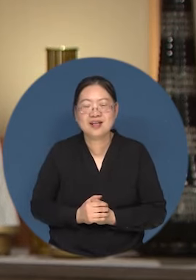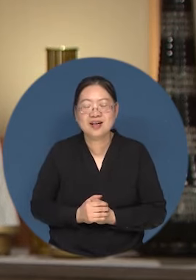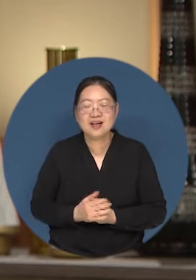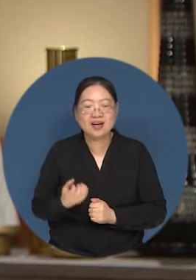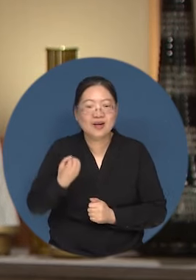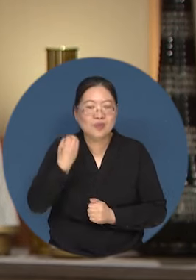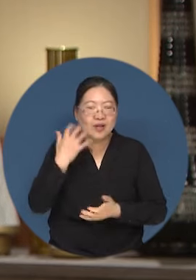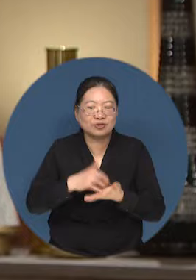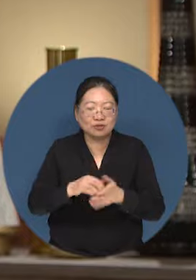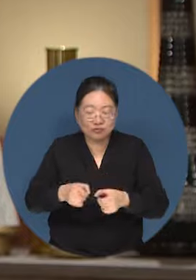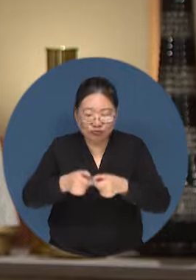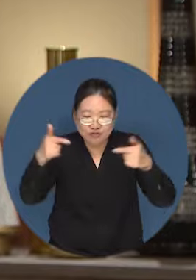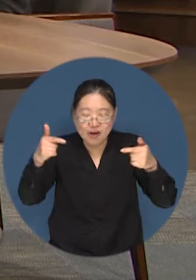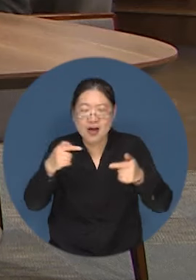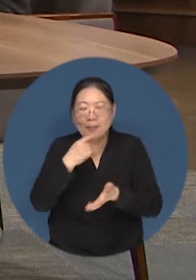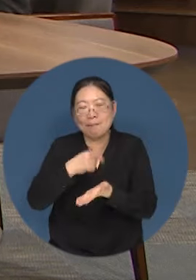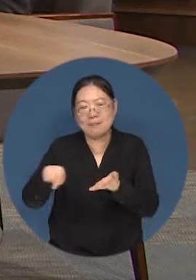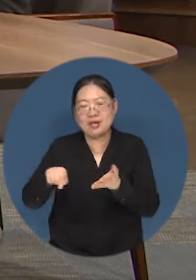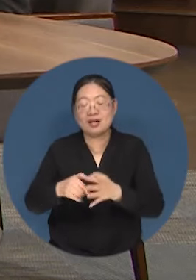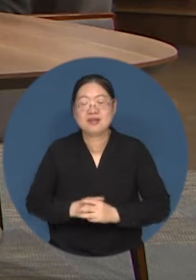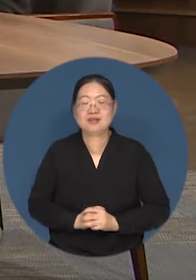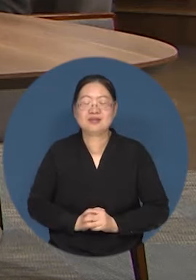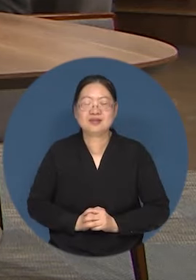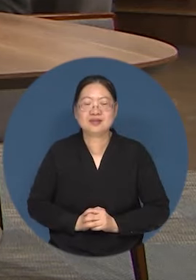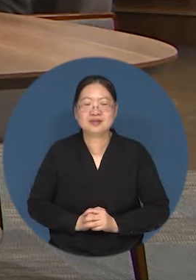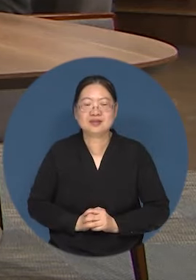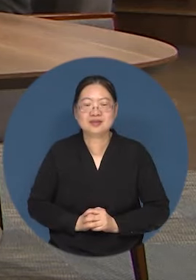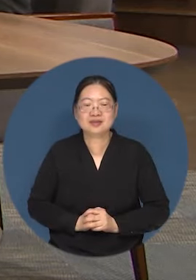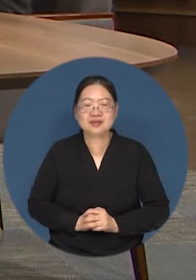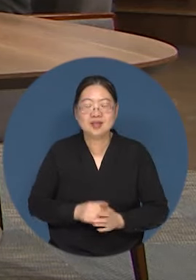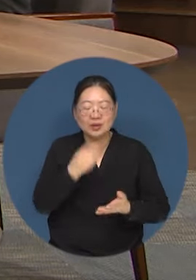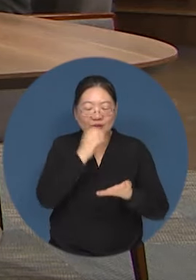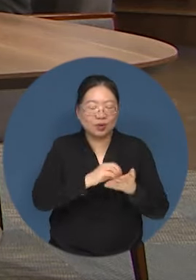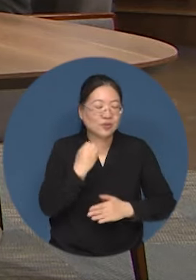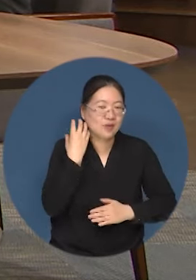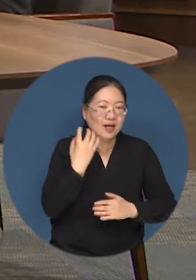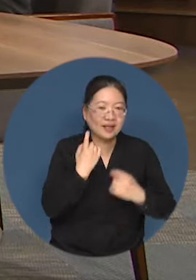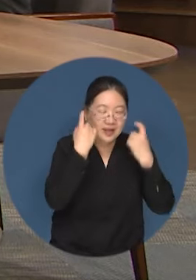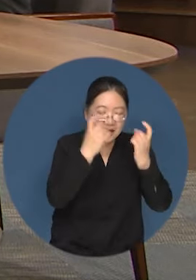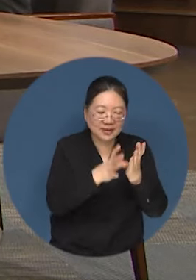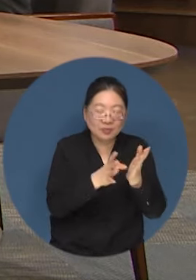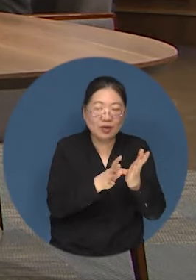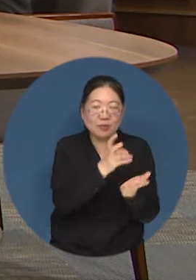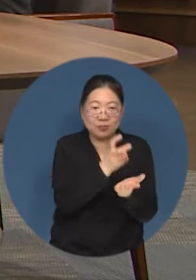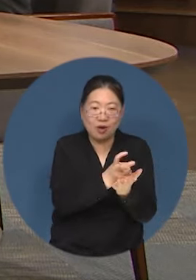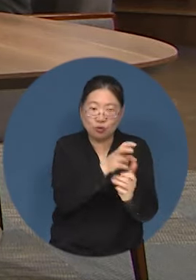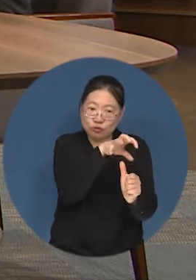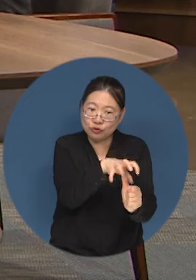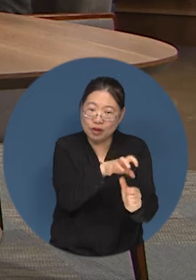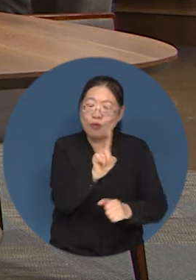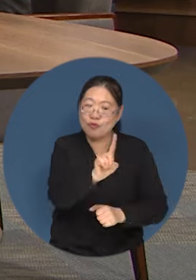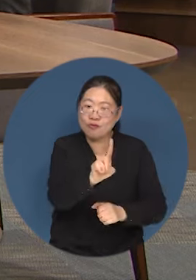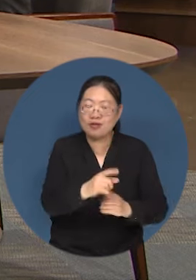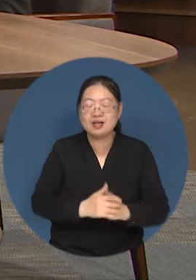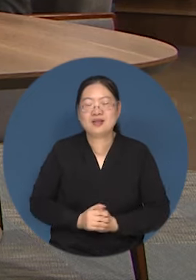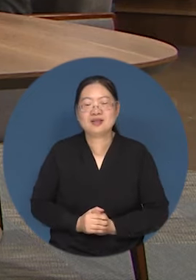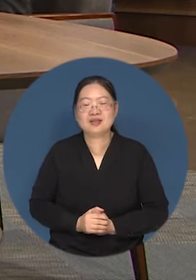증가하는데 악영향을 미치죠. 그러면 그런 그 돌고래 관광 상품도 좀 법적으로 규제를 해야 합니까? 어떻게 해야